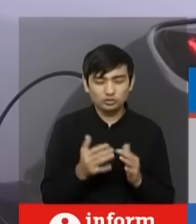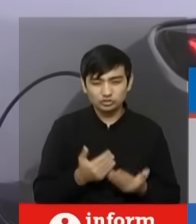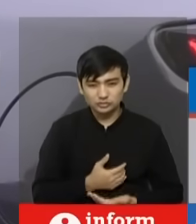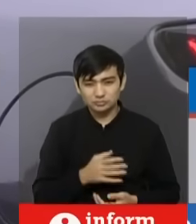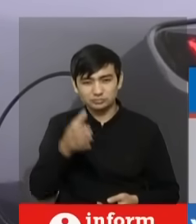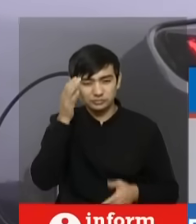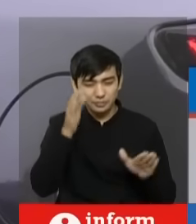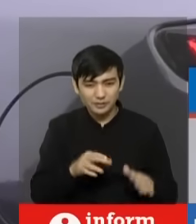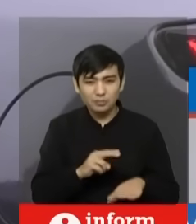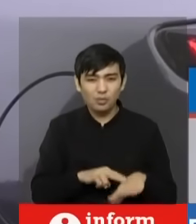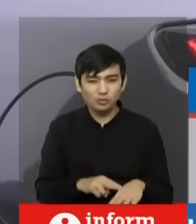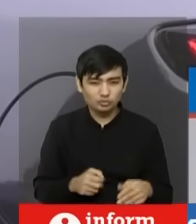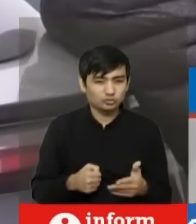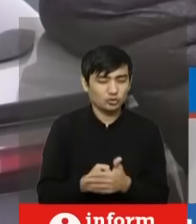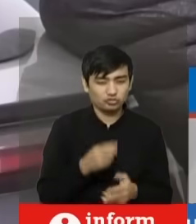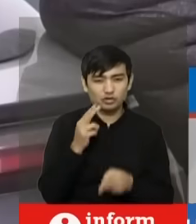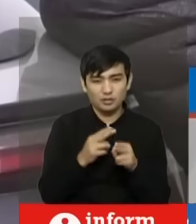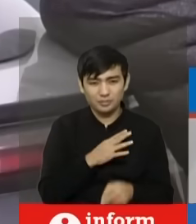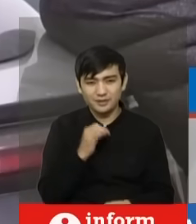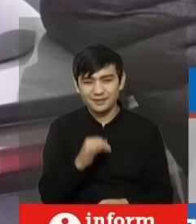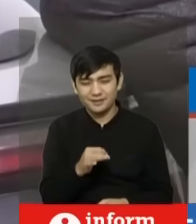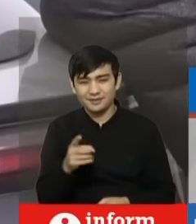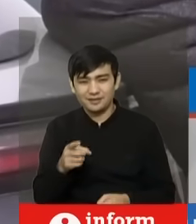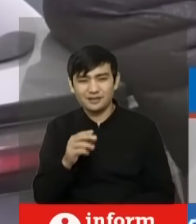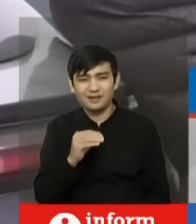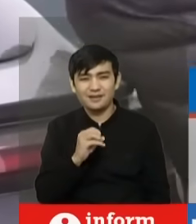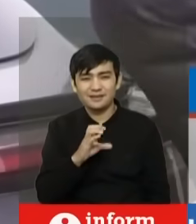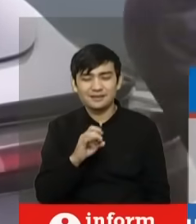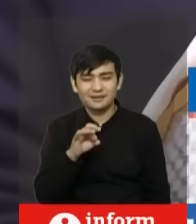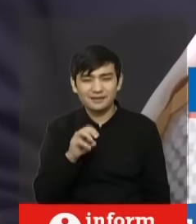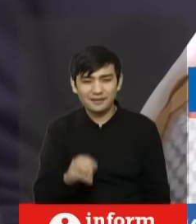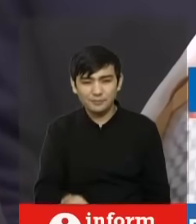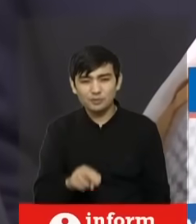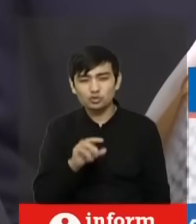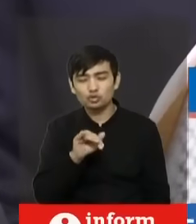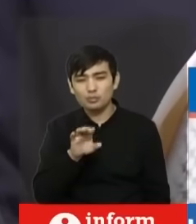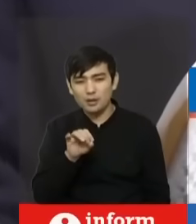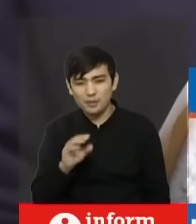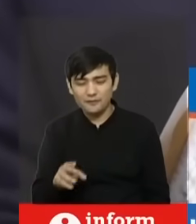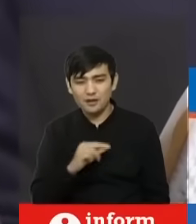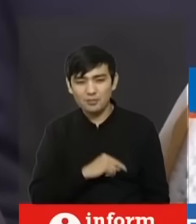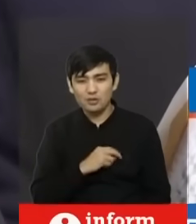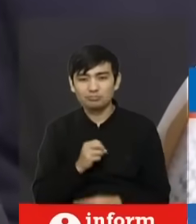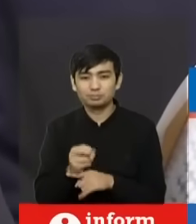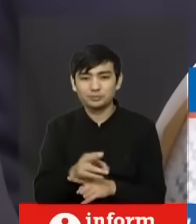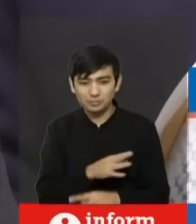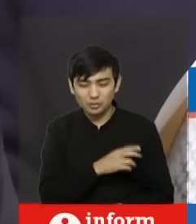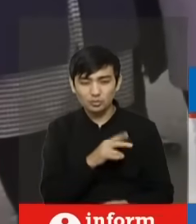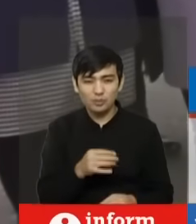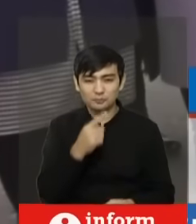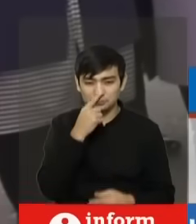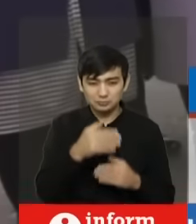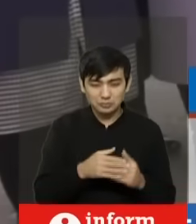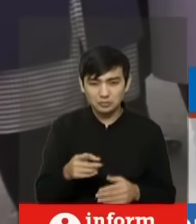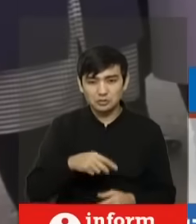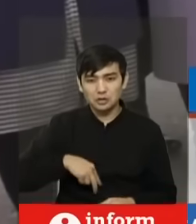бастап полицияға да арыз жазған. Сөйтіп Есіркеп Жұмабаев моральға қайшы әрекет үшін жұмыстан босатылған. Жақында ол